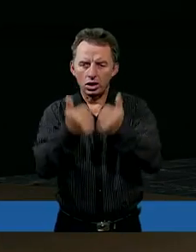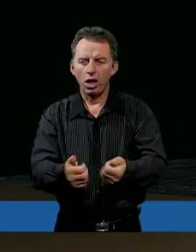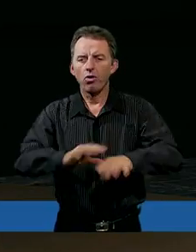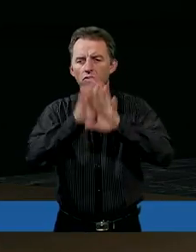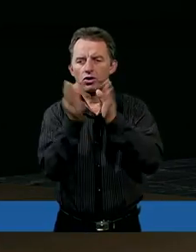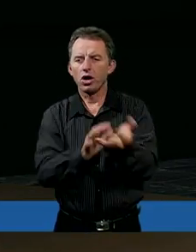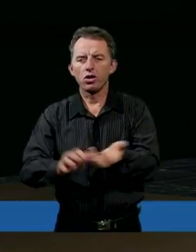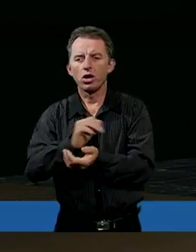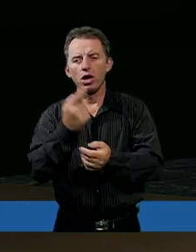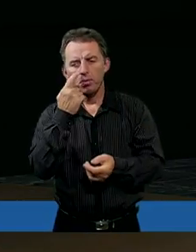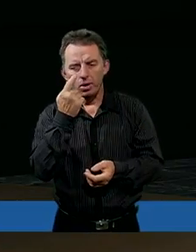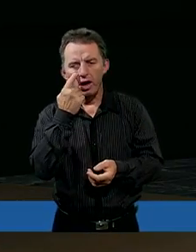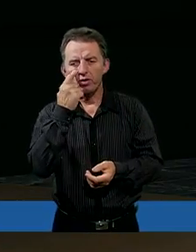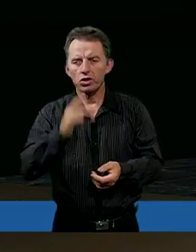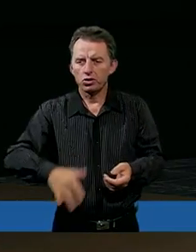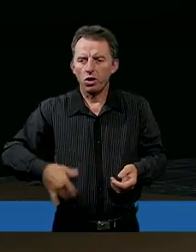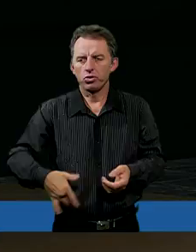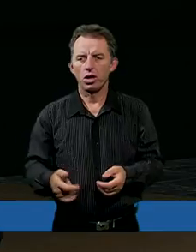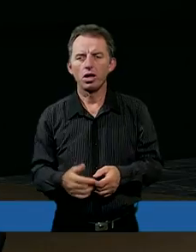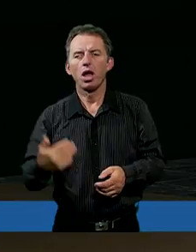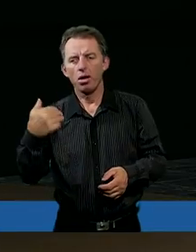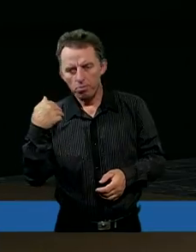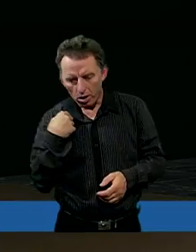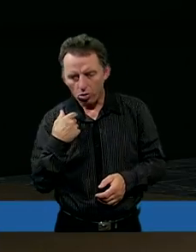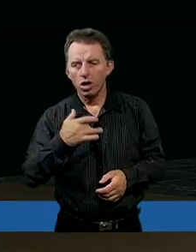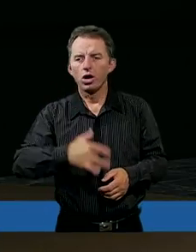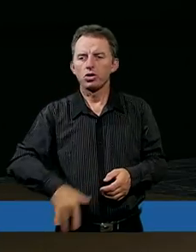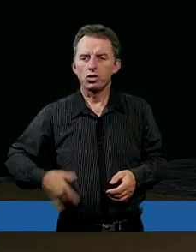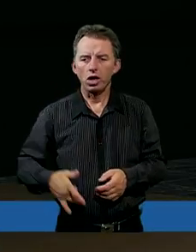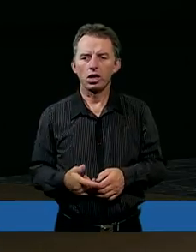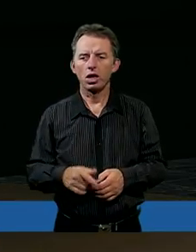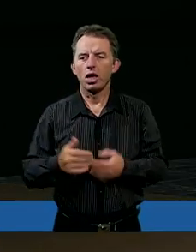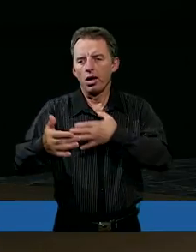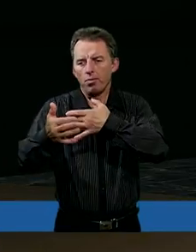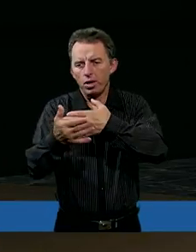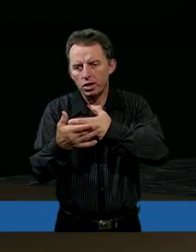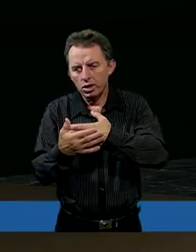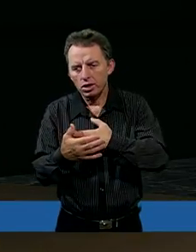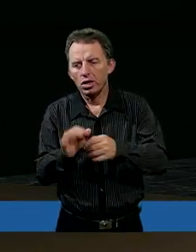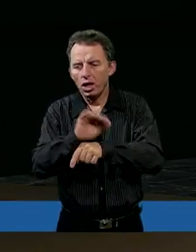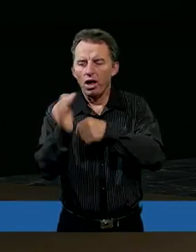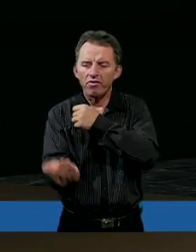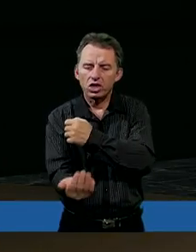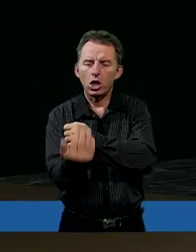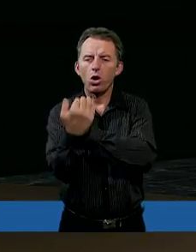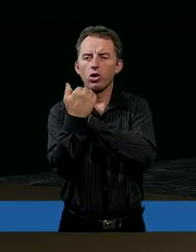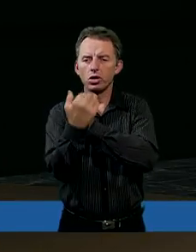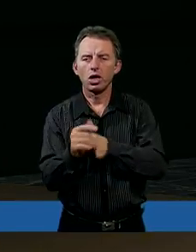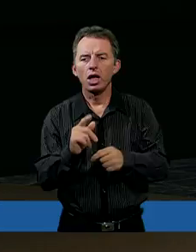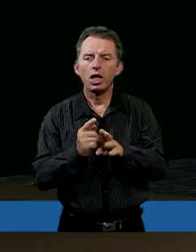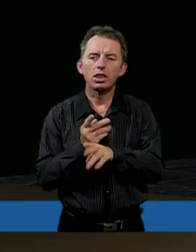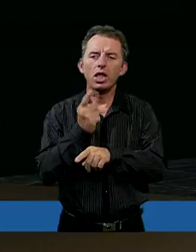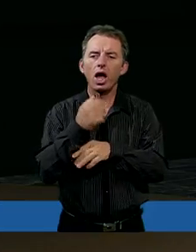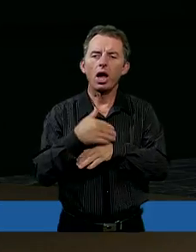bo on był prawie księciem. On był księciem na bliskim, gdzieś tam na wschodzie. Na